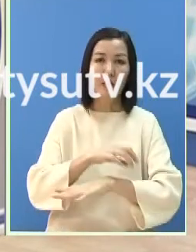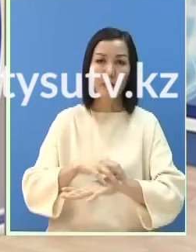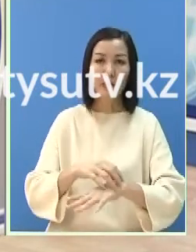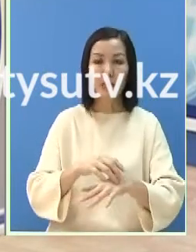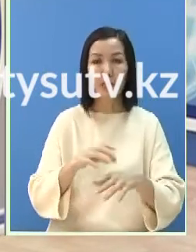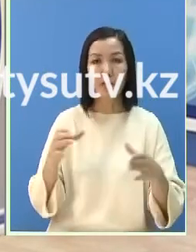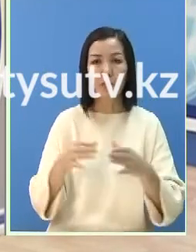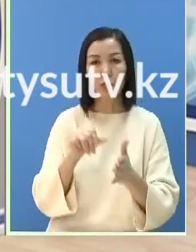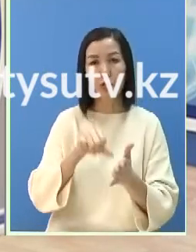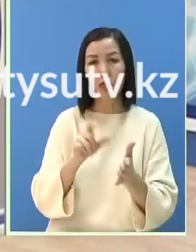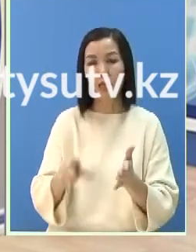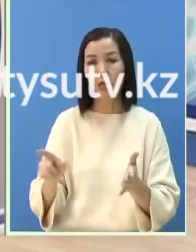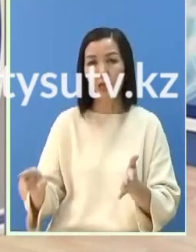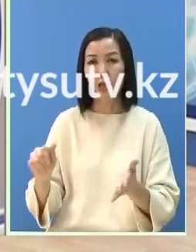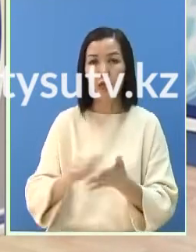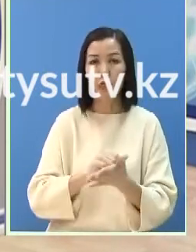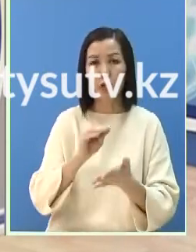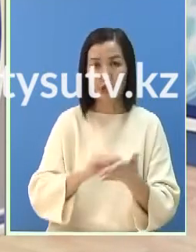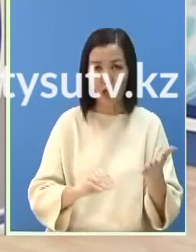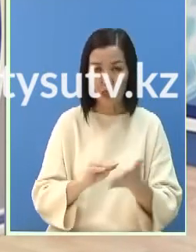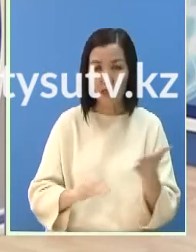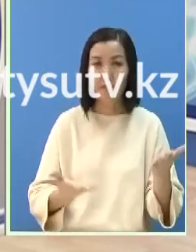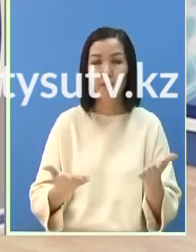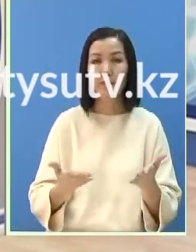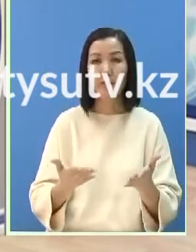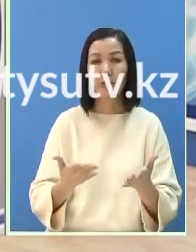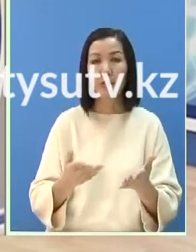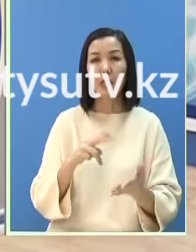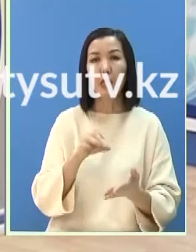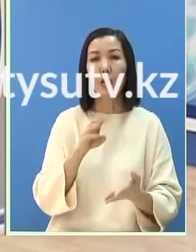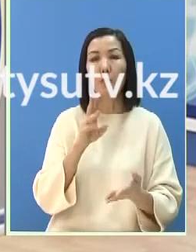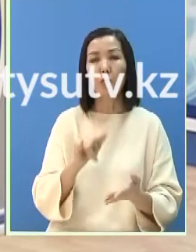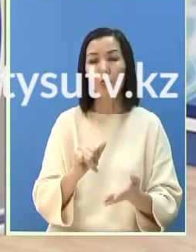шақыртып, хаттама толтырылып, сол хаттаманың негізінде